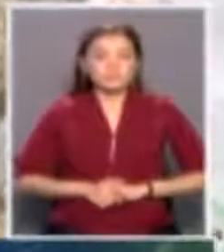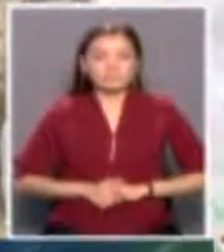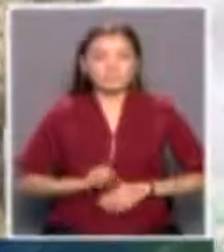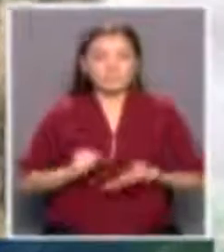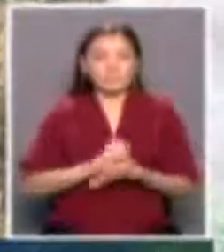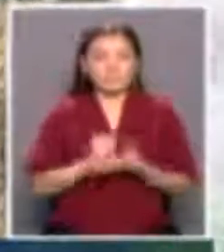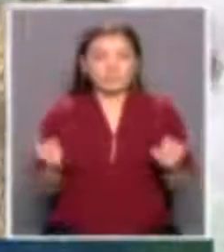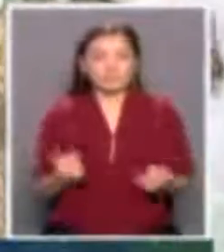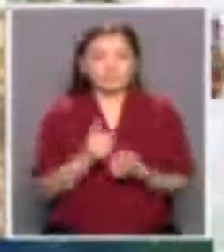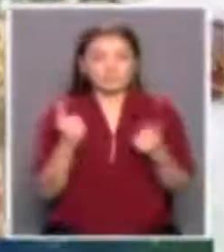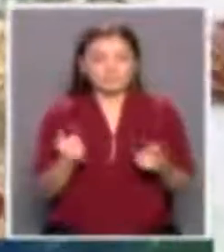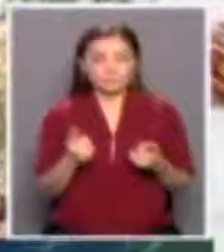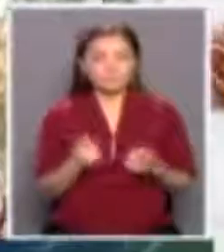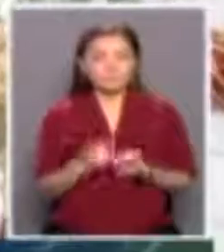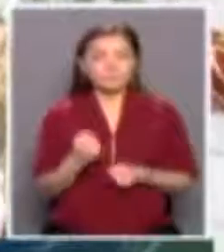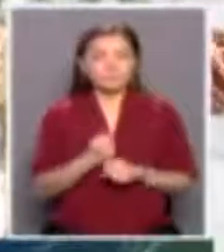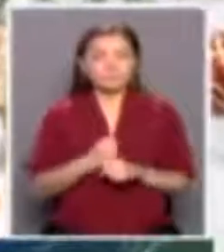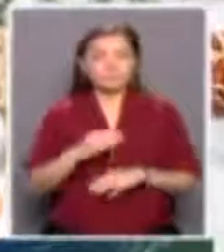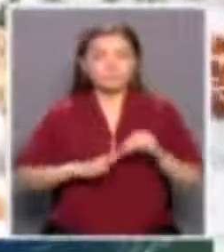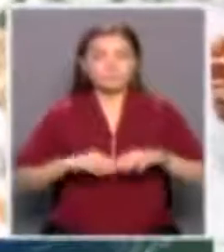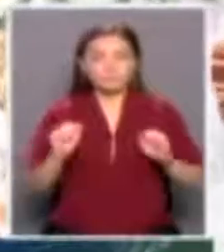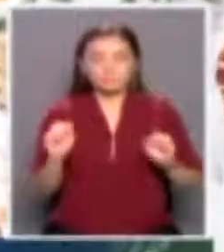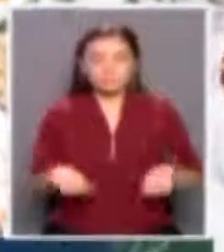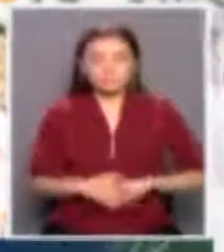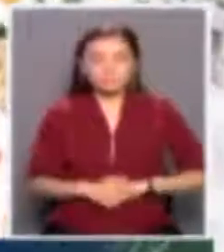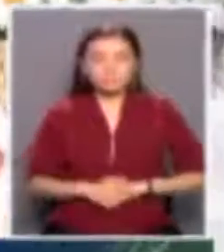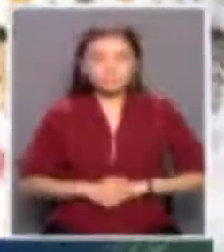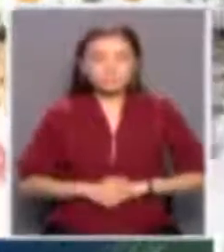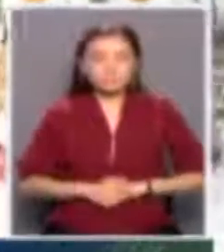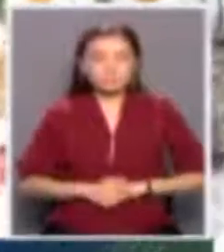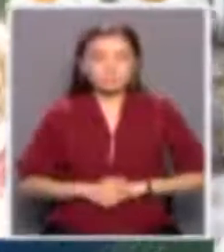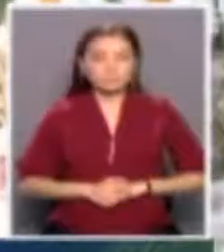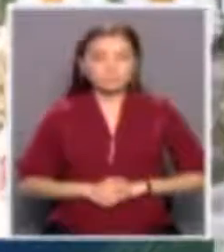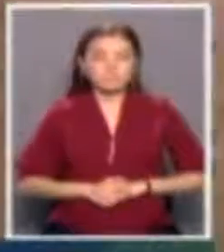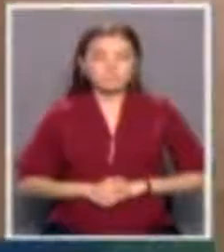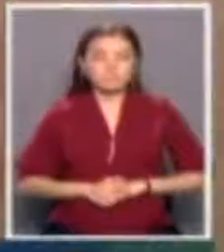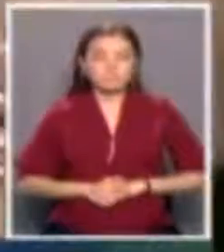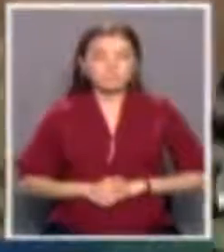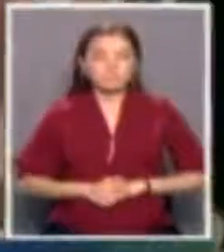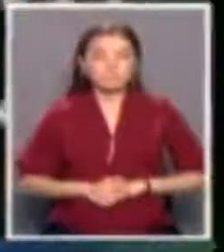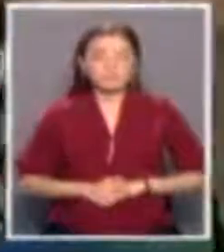қағаздан осындай пішінде қоныс жасап аламыз. Әрине, бұл қағаздан қоныс жасау өте оңай.